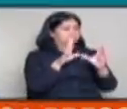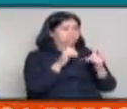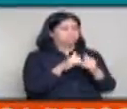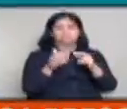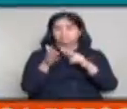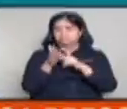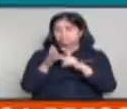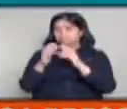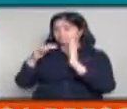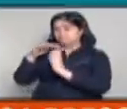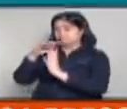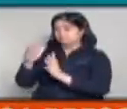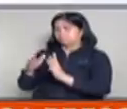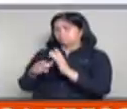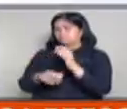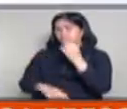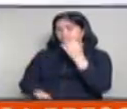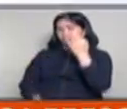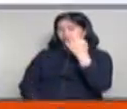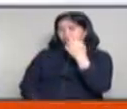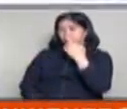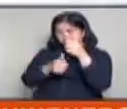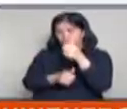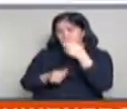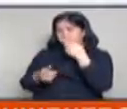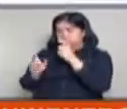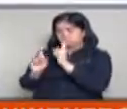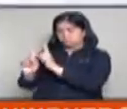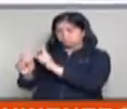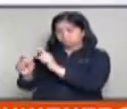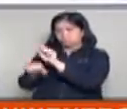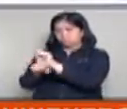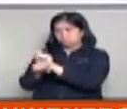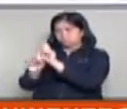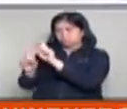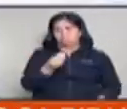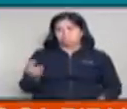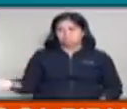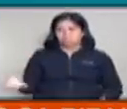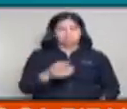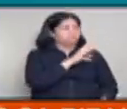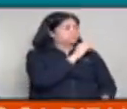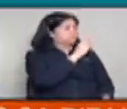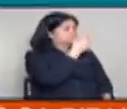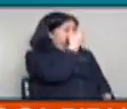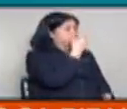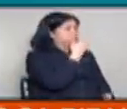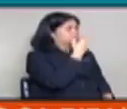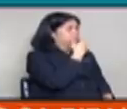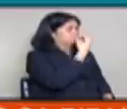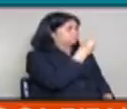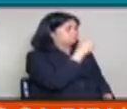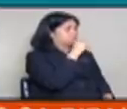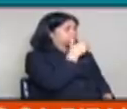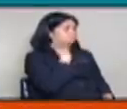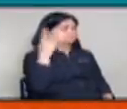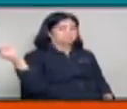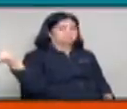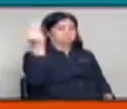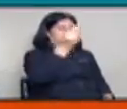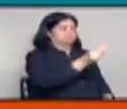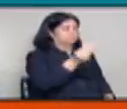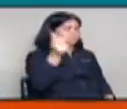sabihin, kliyente ito ng Red Orange? Opo, siya po yung client. Okay, doon kayo nagtatrabaho. Opo. Sabi po kasi ng Red Orange, hindi pa daw po pinapasa